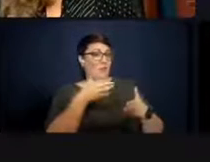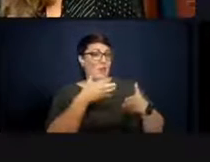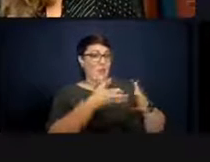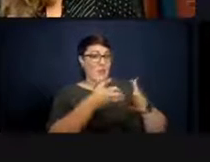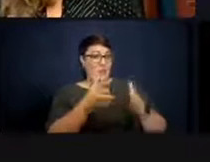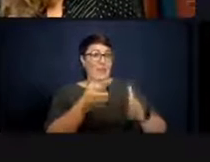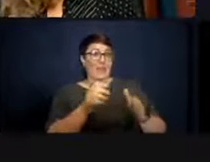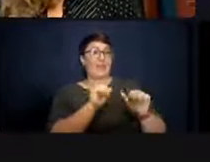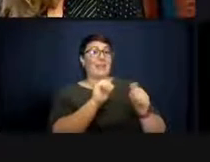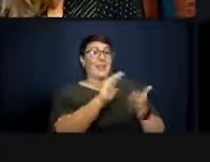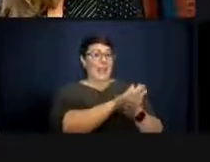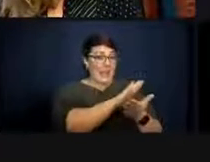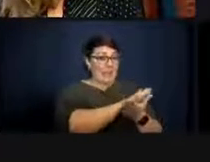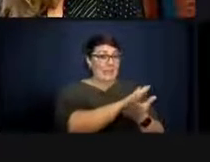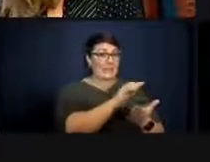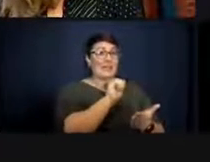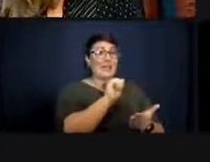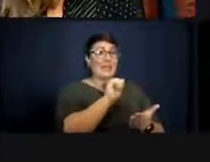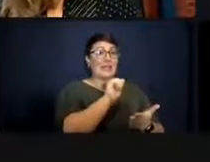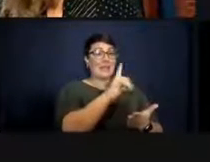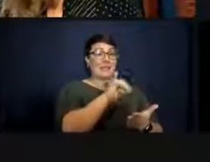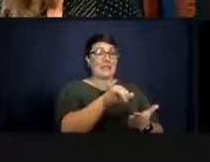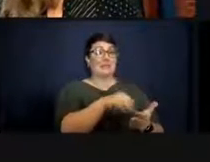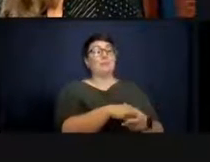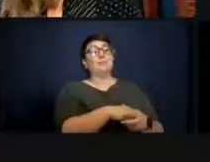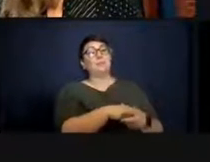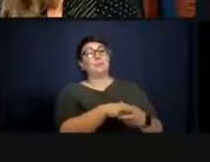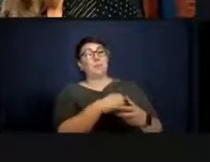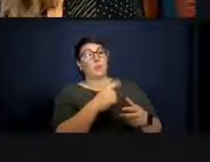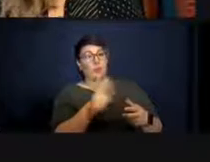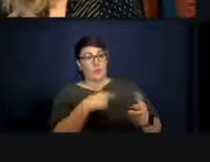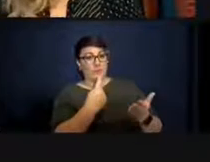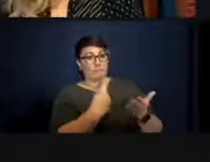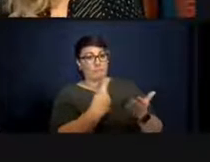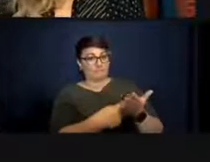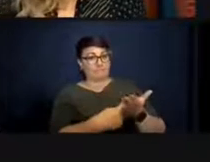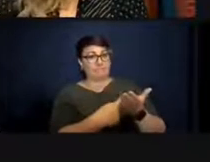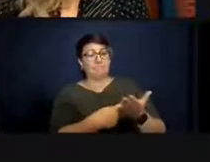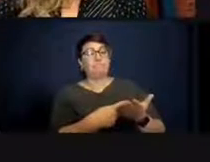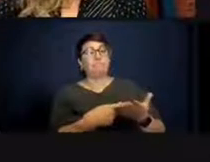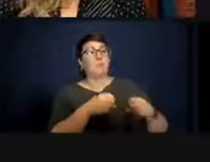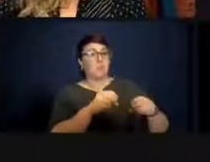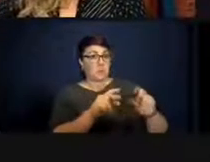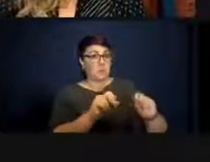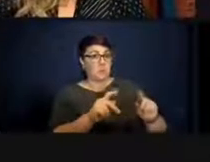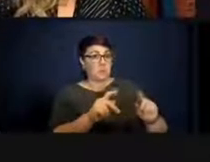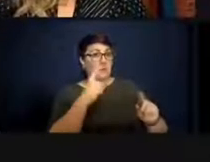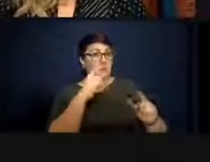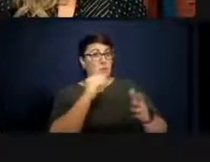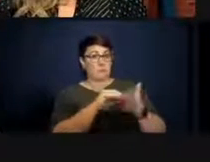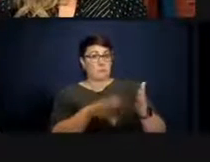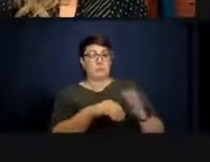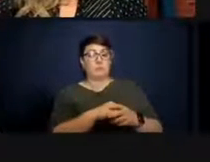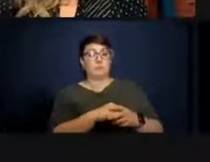وإذا فكرنا بالمسارات والأكاديمية، أريد أن أتأكد عندما نتحدث عن خلق هذه الفرص للطلاب أننا نحن